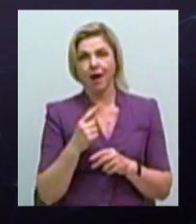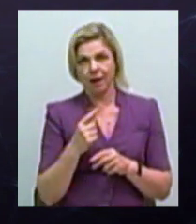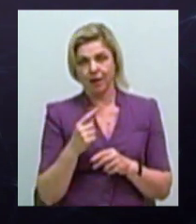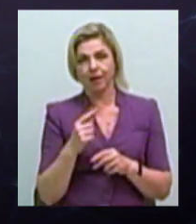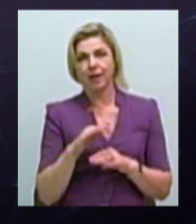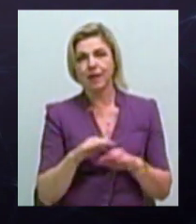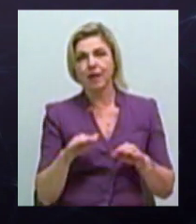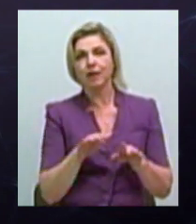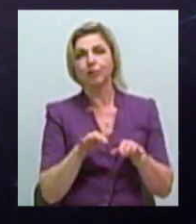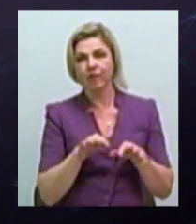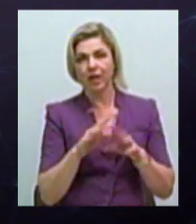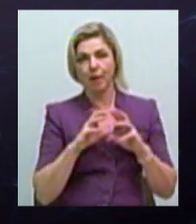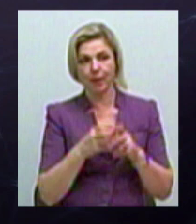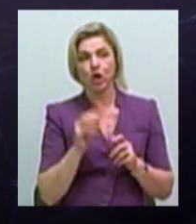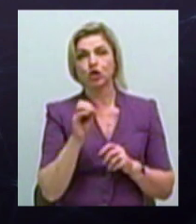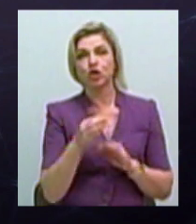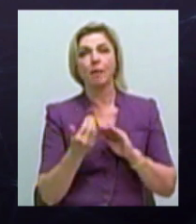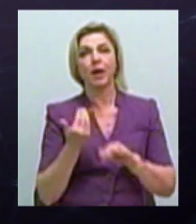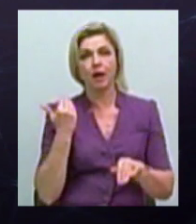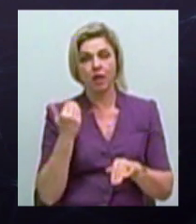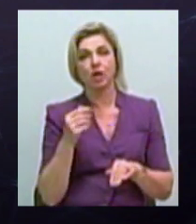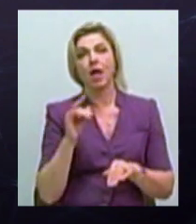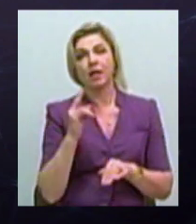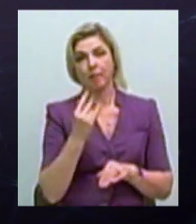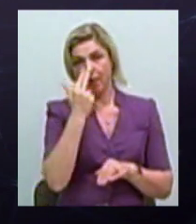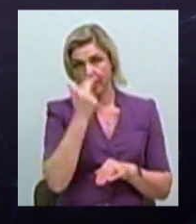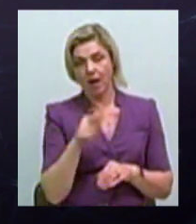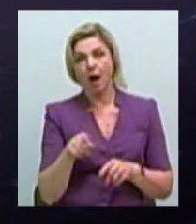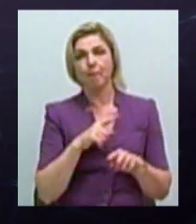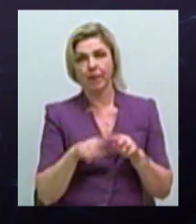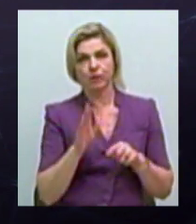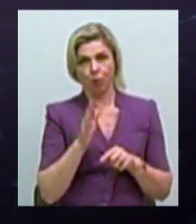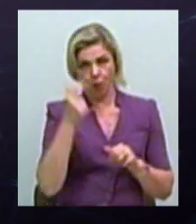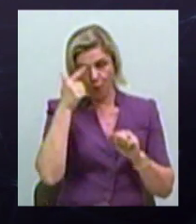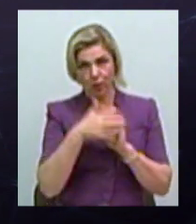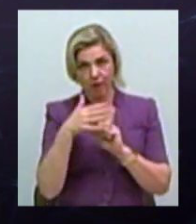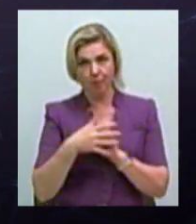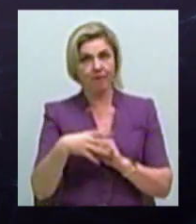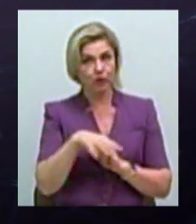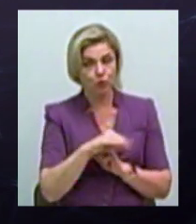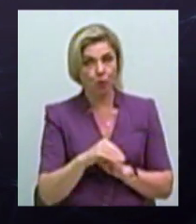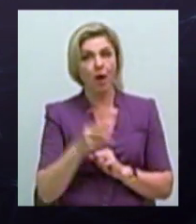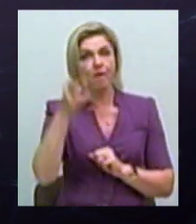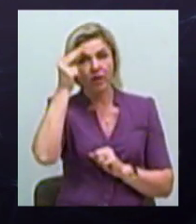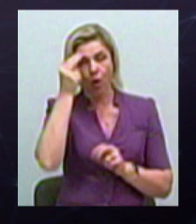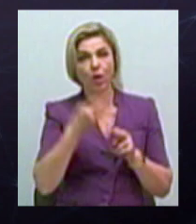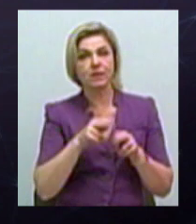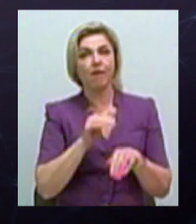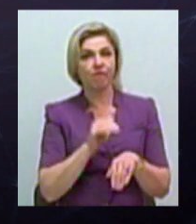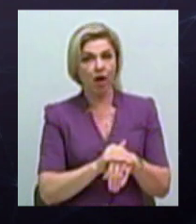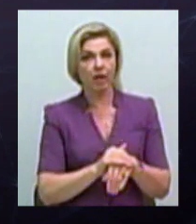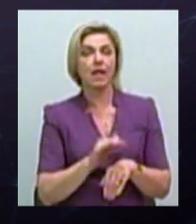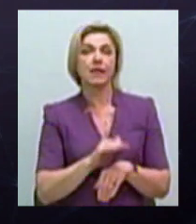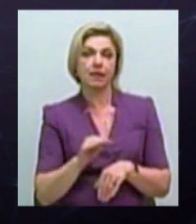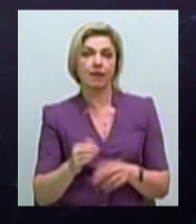зараз світ комп'ютеризований, чим раніше дитина до того долучиться, чим швидше вона буде орієнтуватися у тому всьому. Враховуючи цей факт,